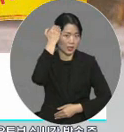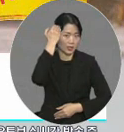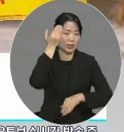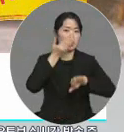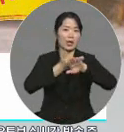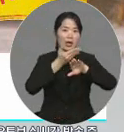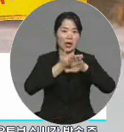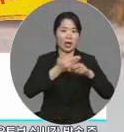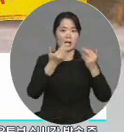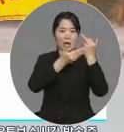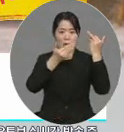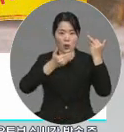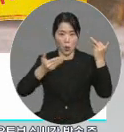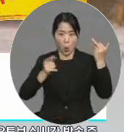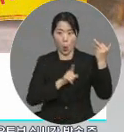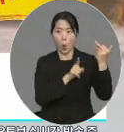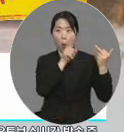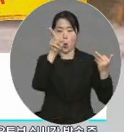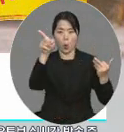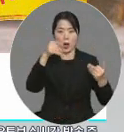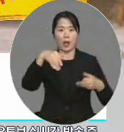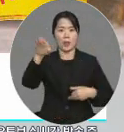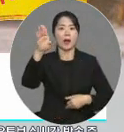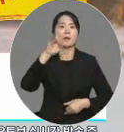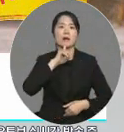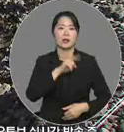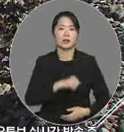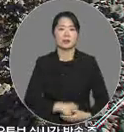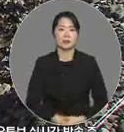것으로 확인됐습니다. 배대원 기자입니다.